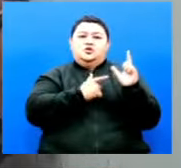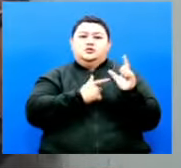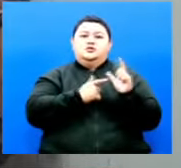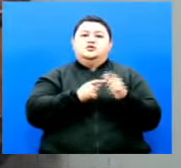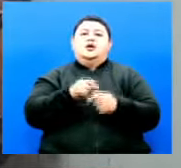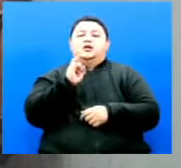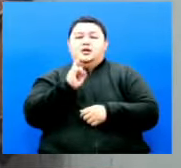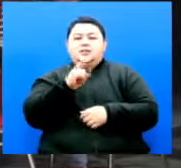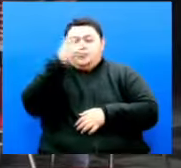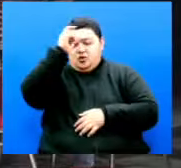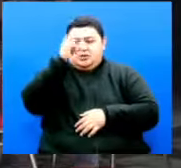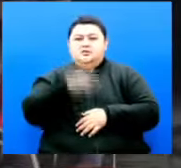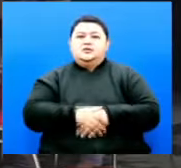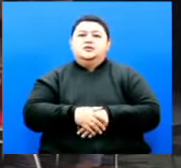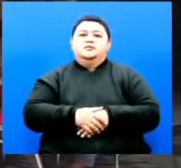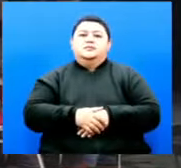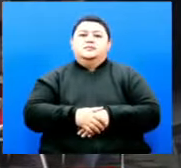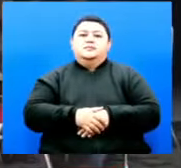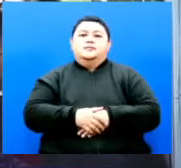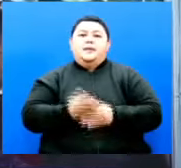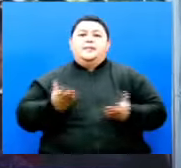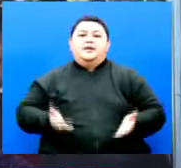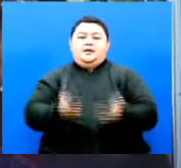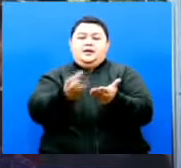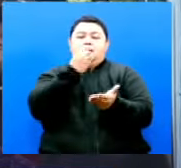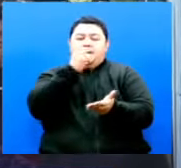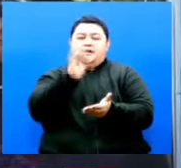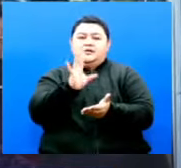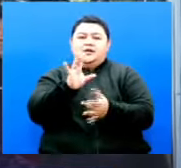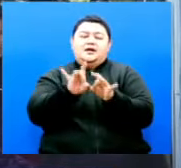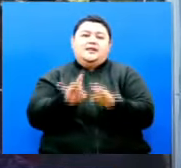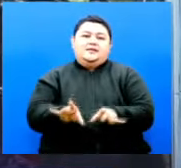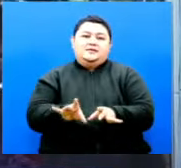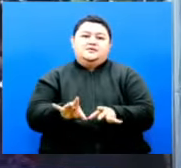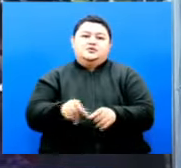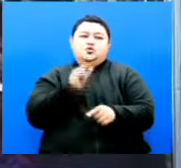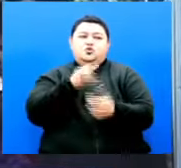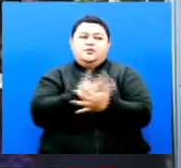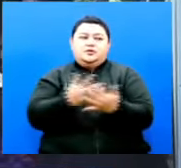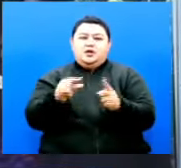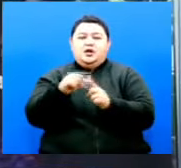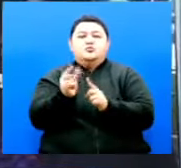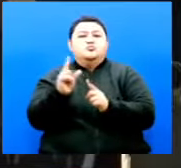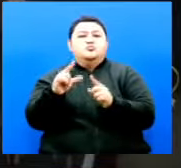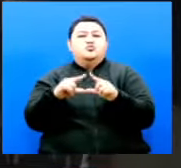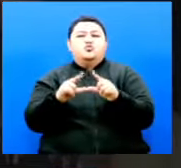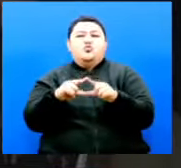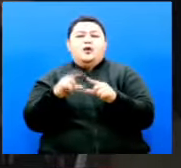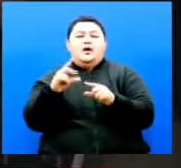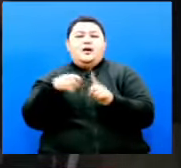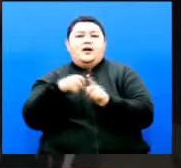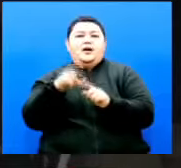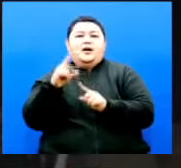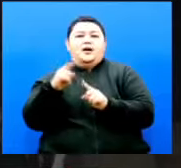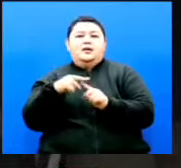masyarakat. TNI Polri kompak menyediakan makan siang gratis bagi masyarakat di Purwakarta. Ibu-ibu Persit